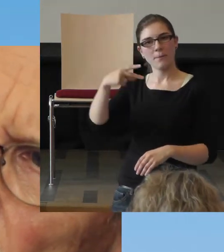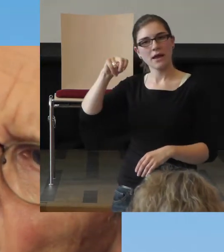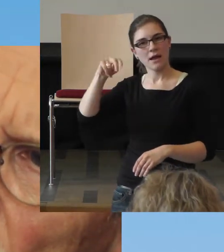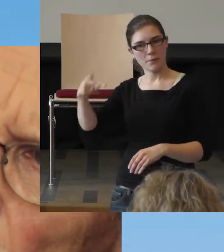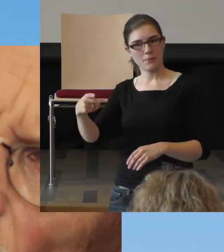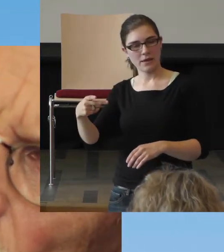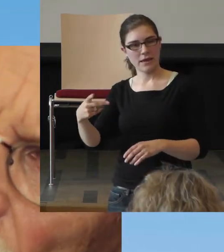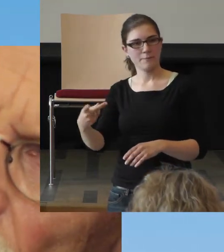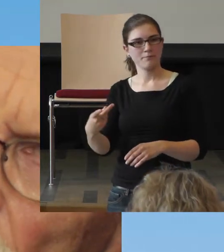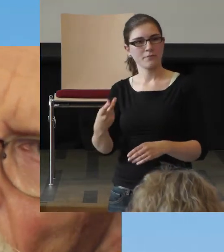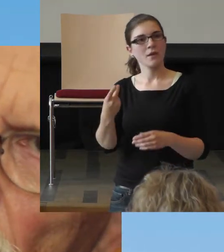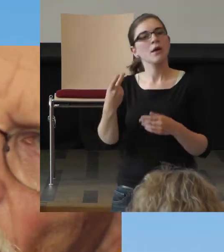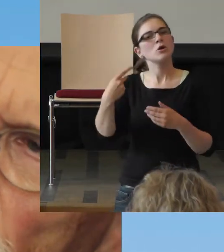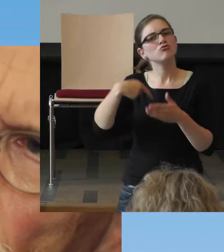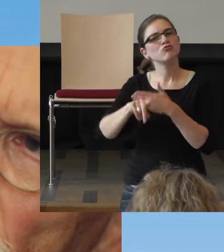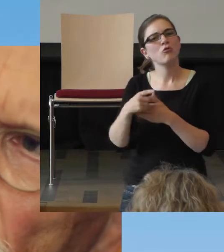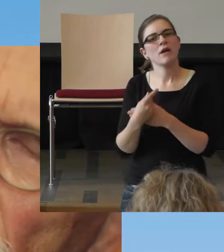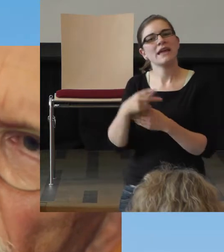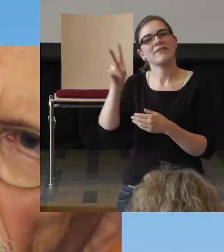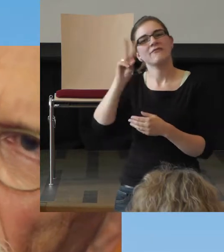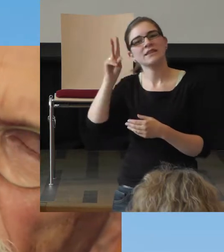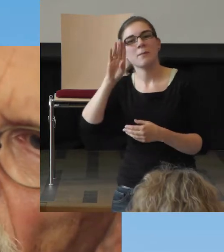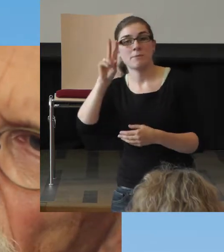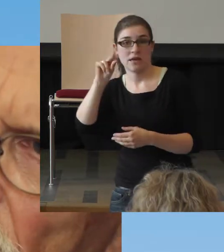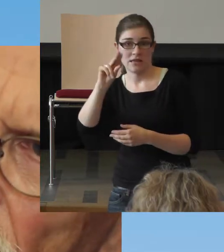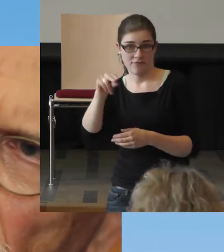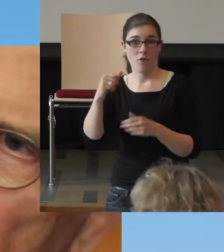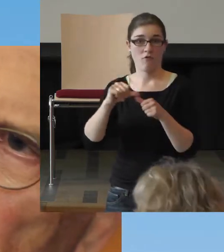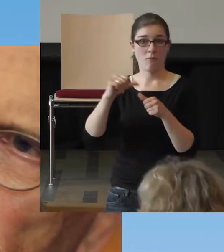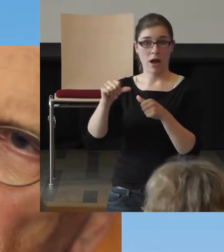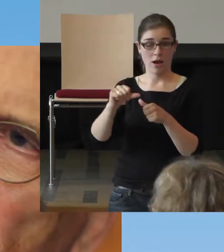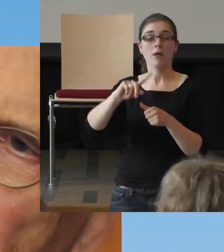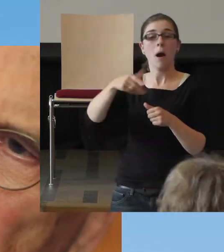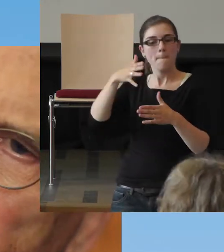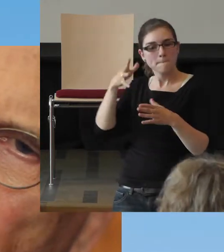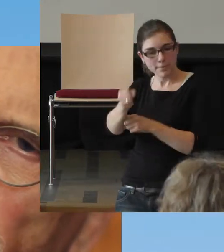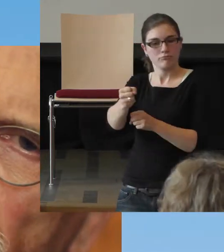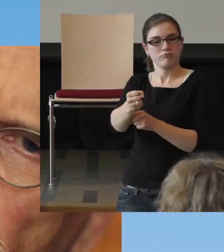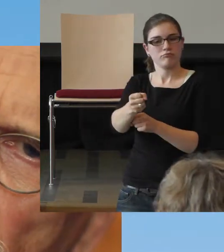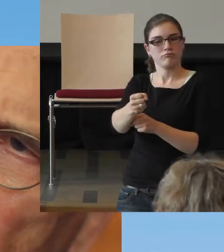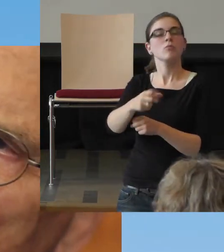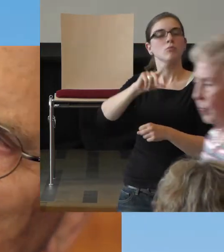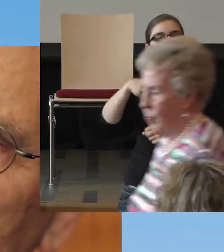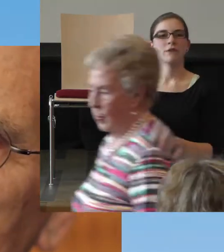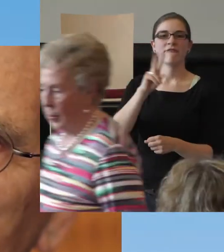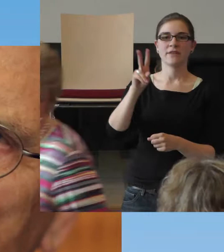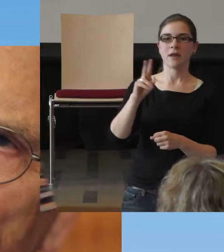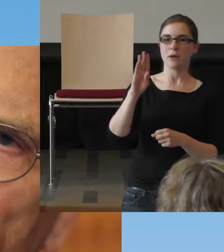einen Vitamin B12 Mangel ausgelöst sind. Wenn man das erkannt hat und dann Vitamin B12 nimmt,